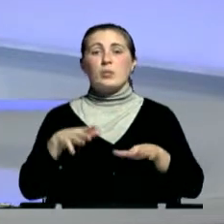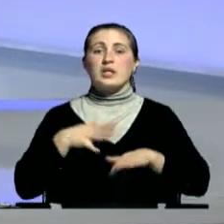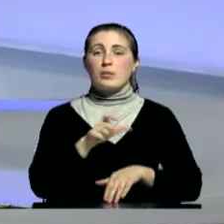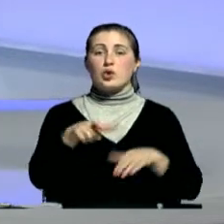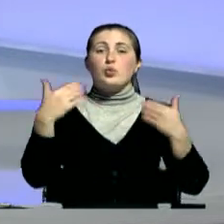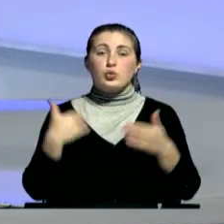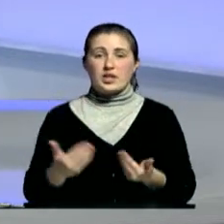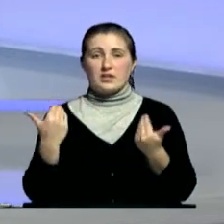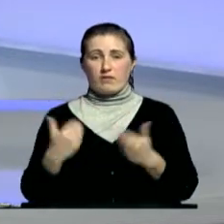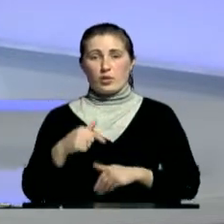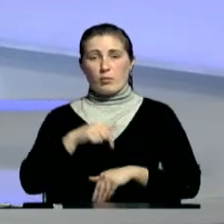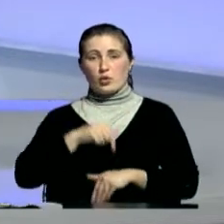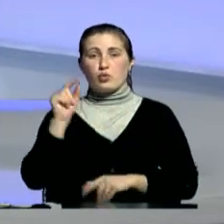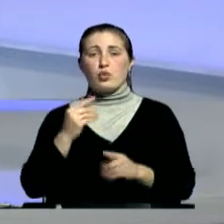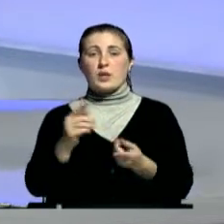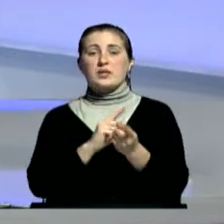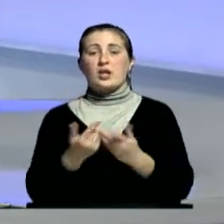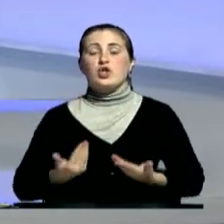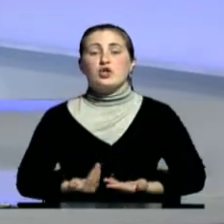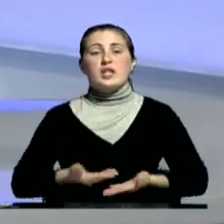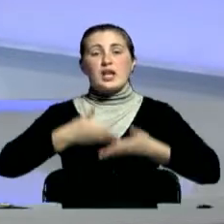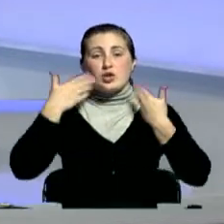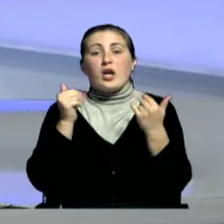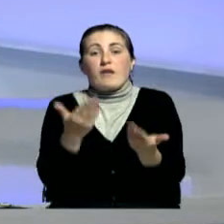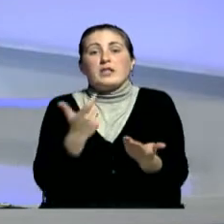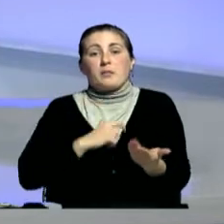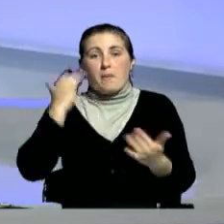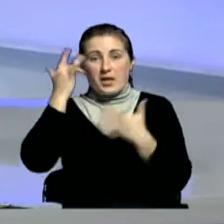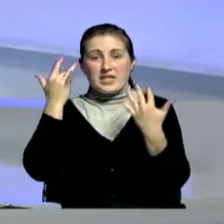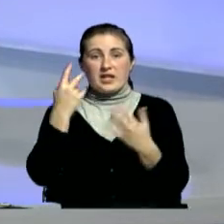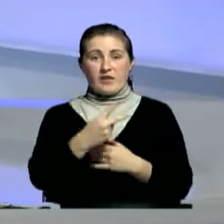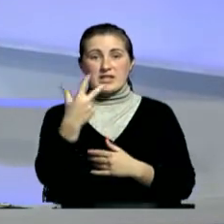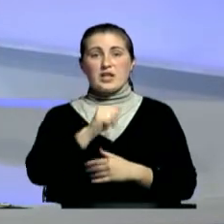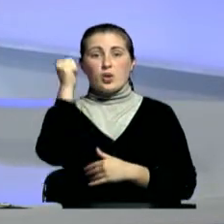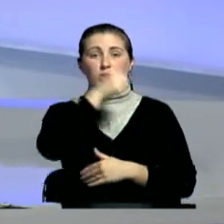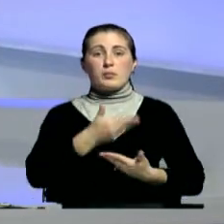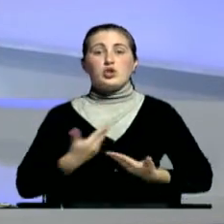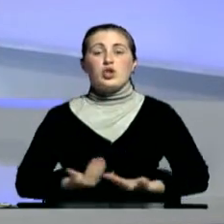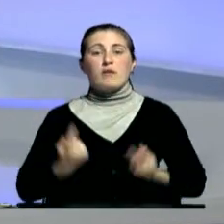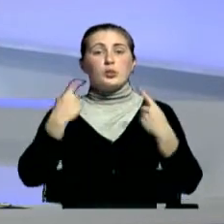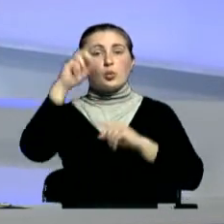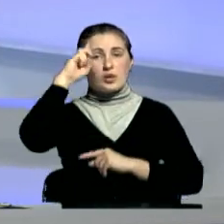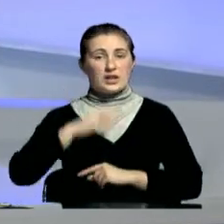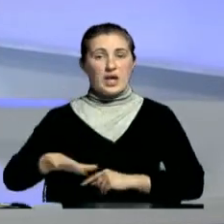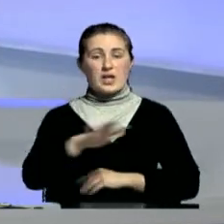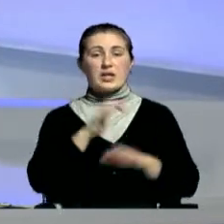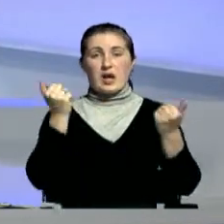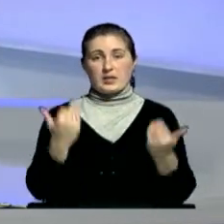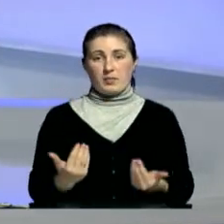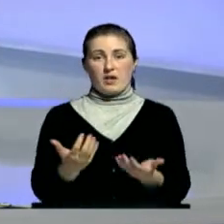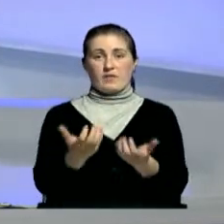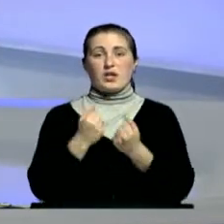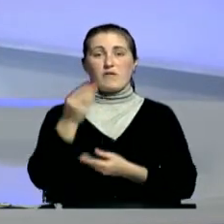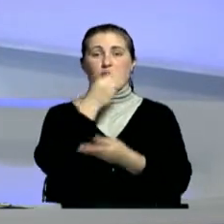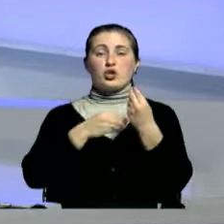уже сегодня почувствовали, что им стало жить легче. Ну как вы себе мыслите, вот 23 года мы жили в другой стране, а теперь, вот взять